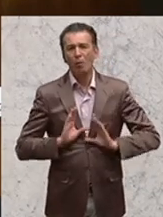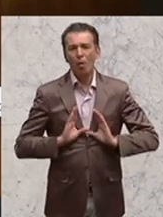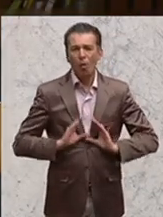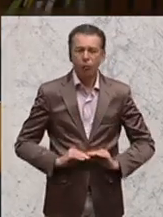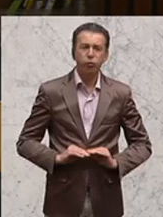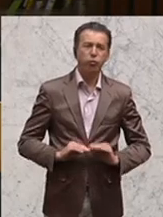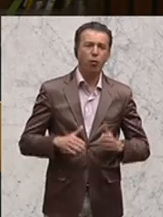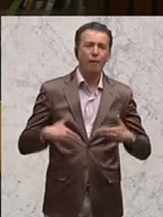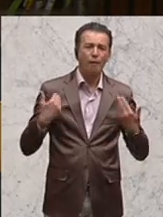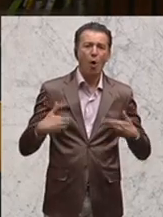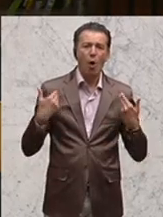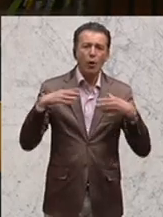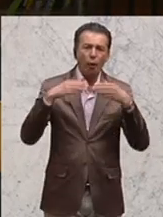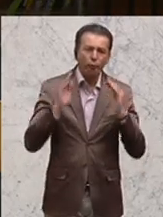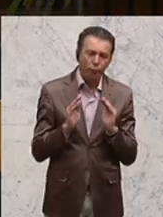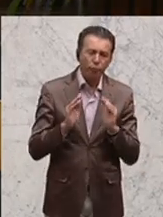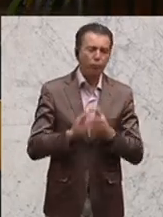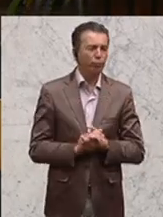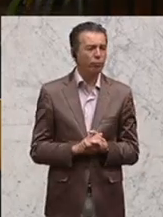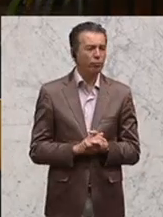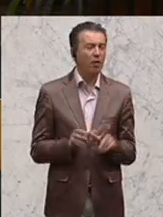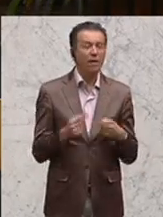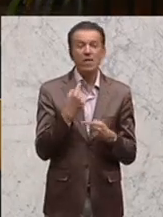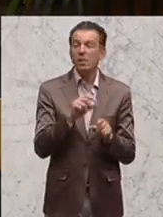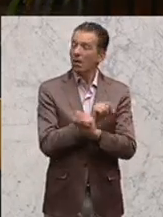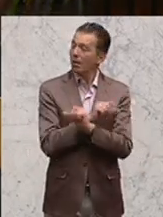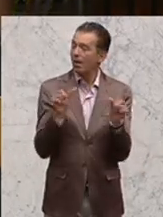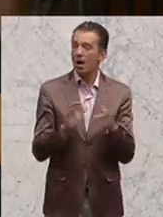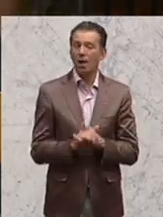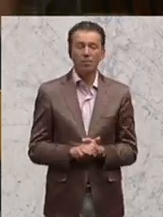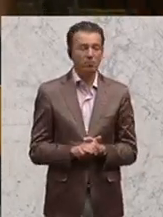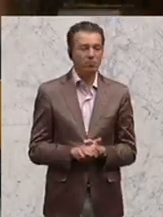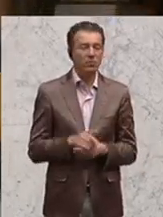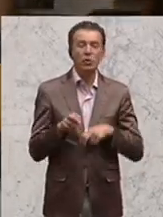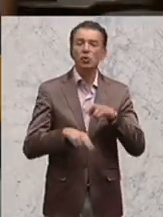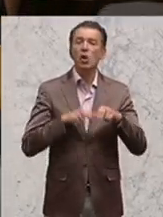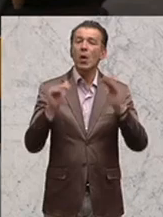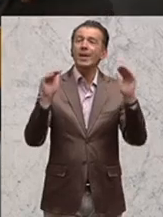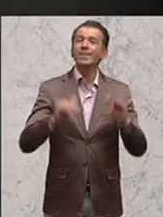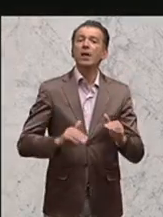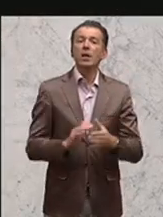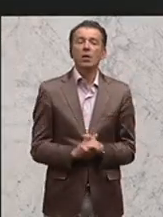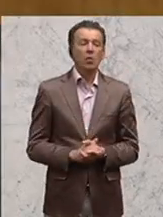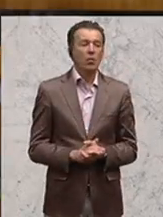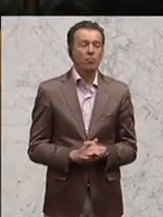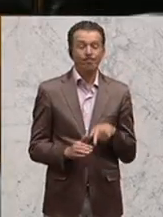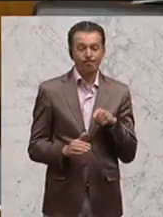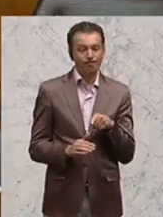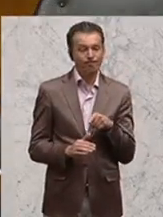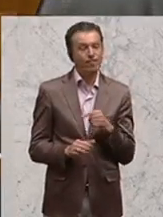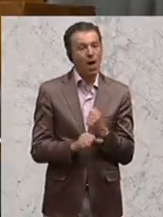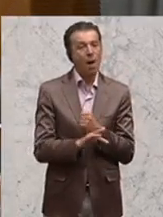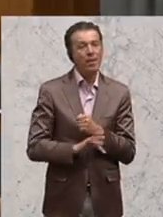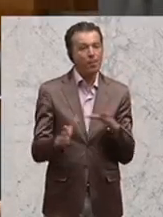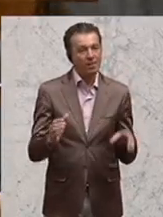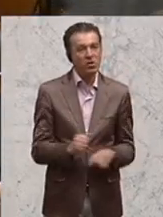um die Freude, Unternehmer zu sein, sagen wir ganz klar, diese Steuersenkung schafft Arbeitsplätze,